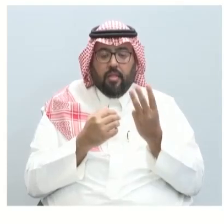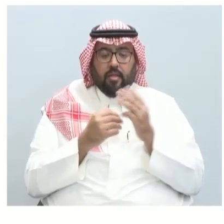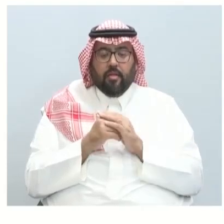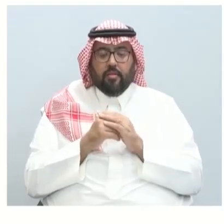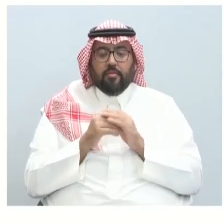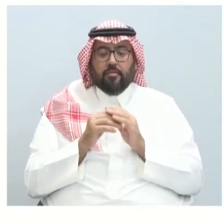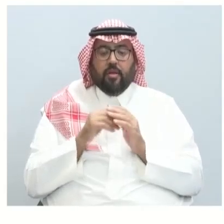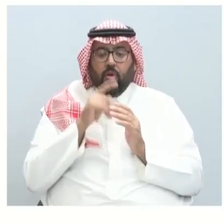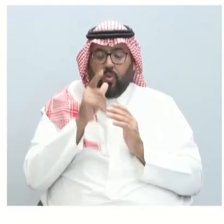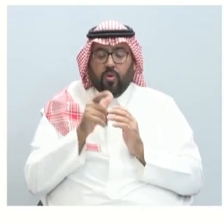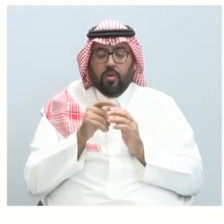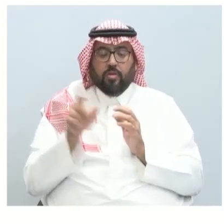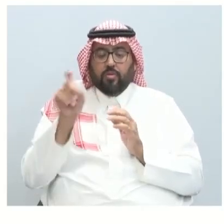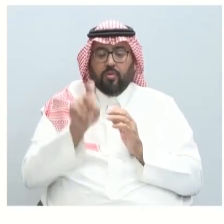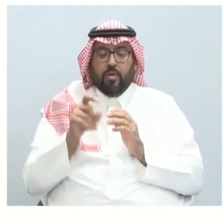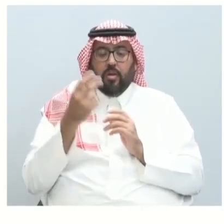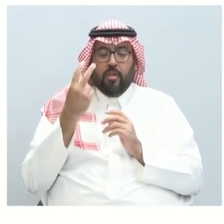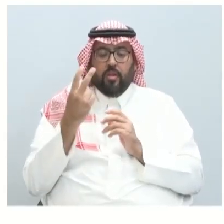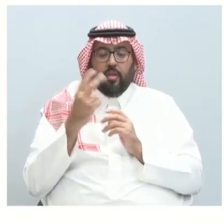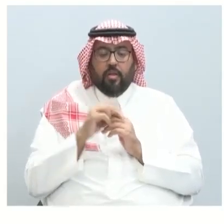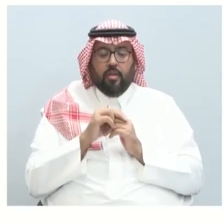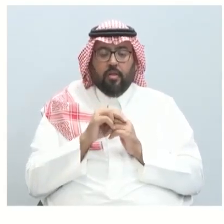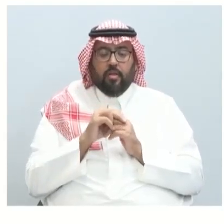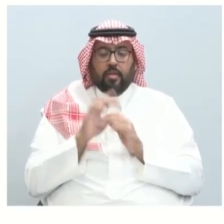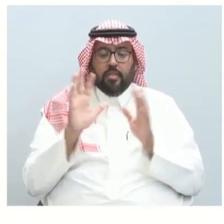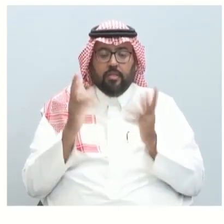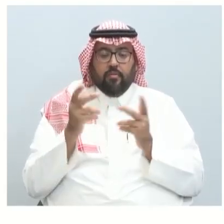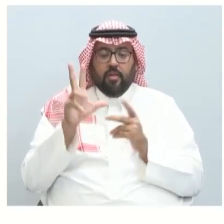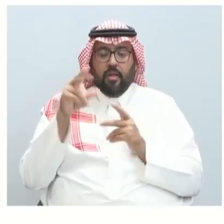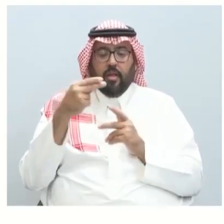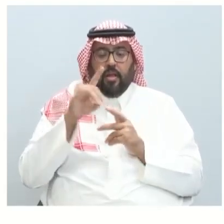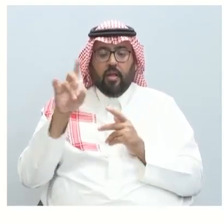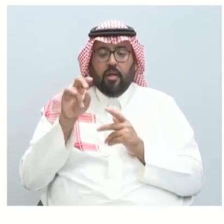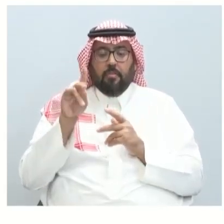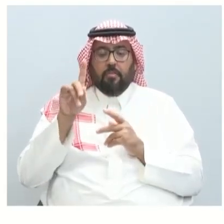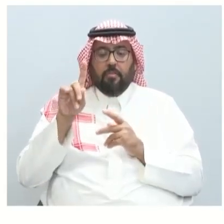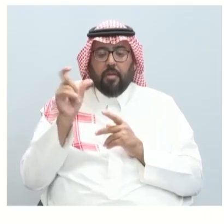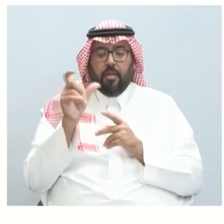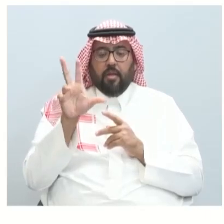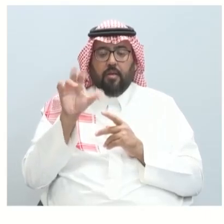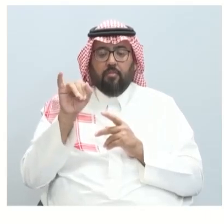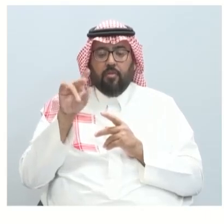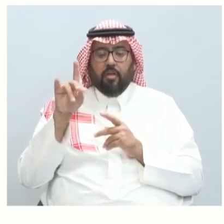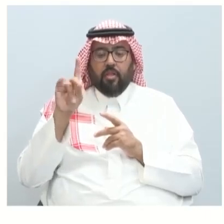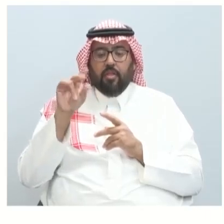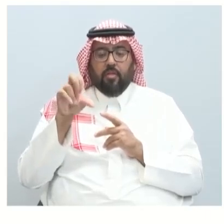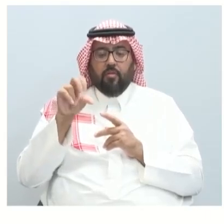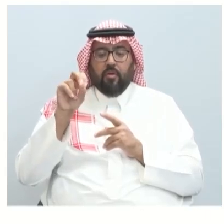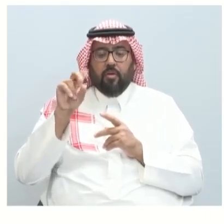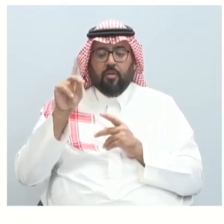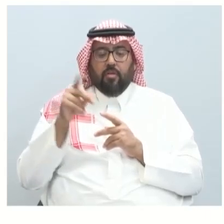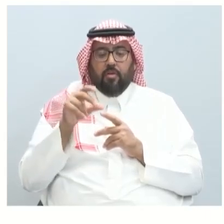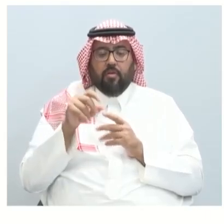الان يقول في السؤال الثاني صف العلاقه بين المحيط والقطر في كل حاله